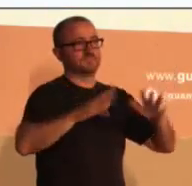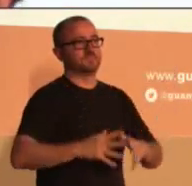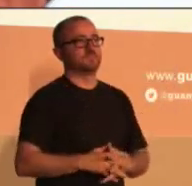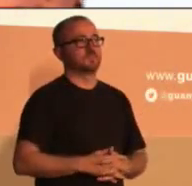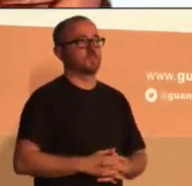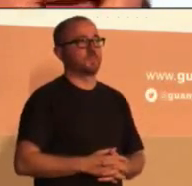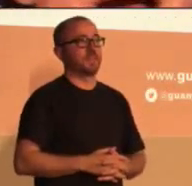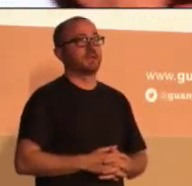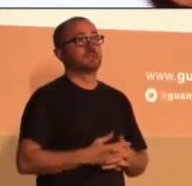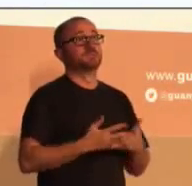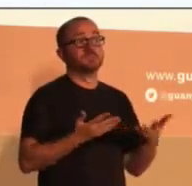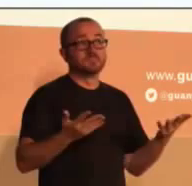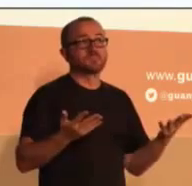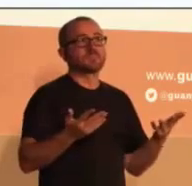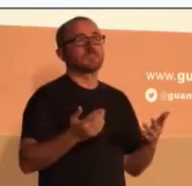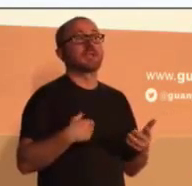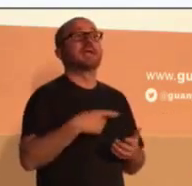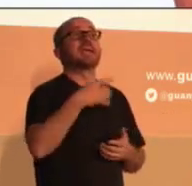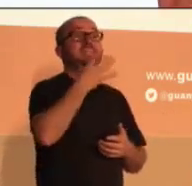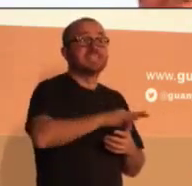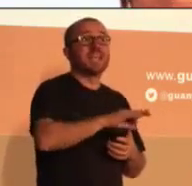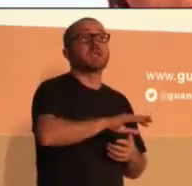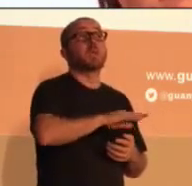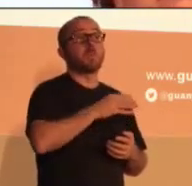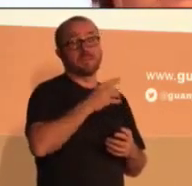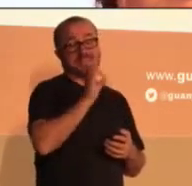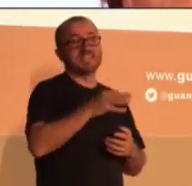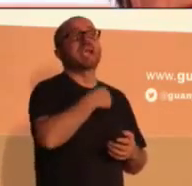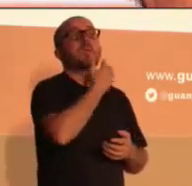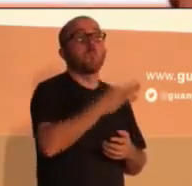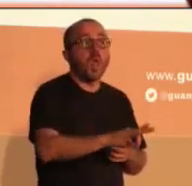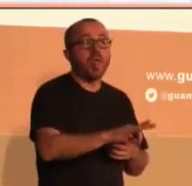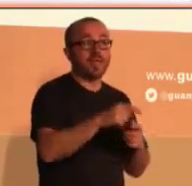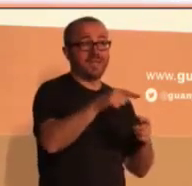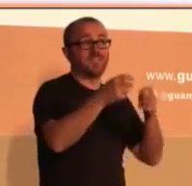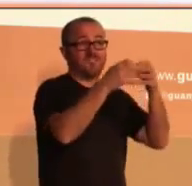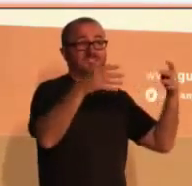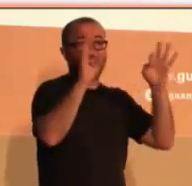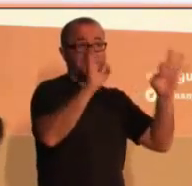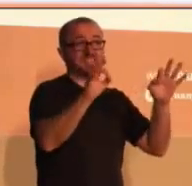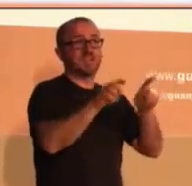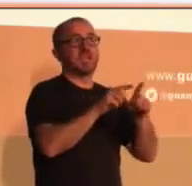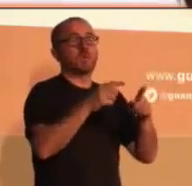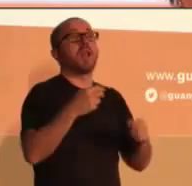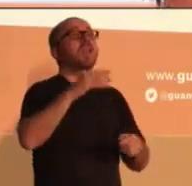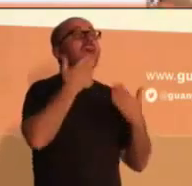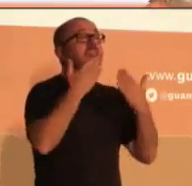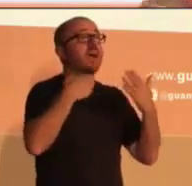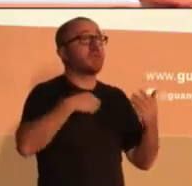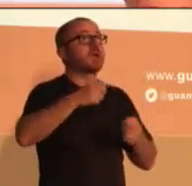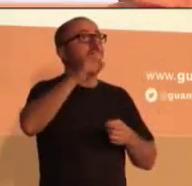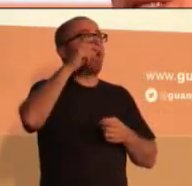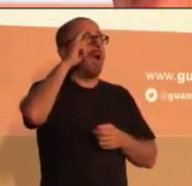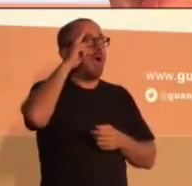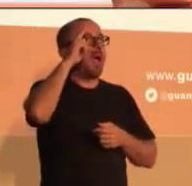Així que el sí que es pot no és de ningú, aquesta és la nostra autocrítica, és el nostre aprenentatge, i espero que junts